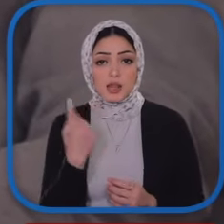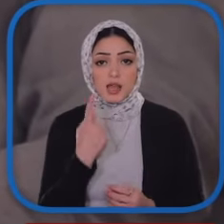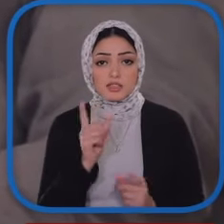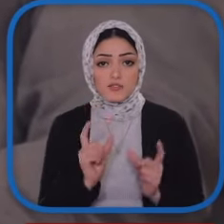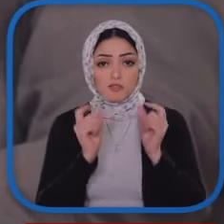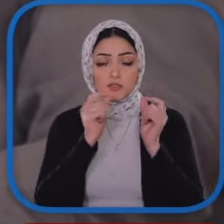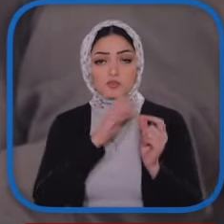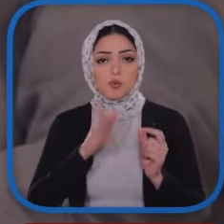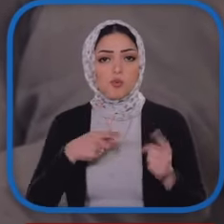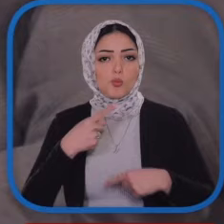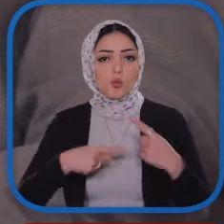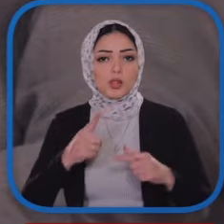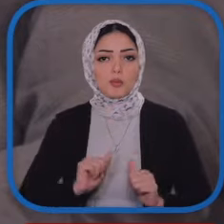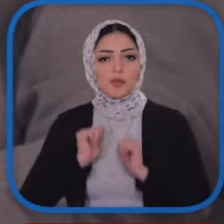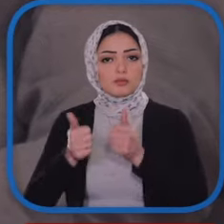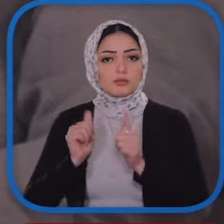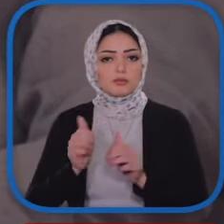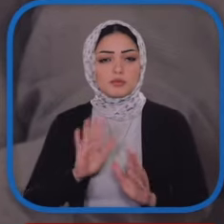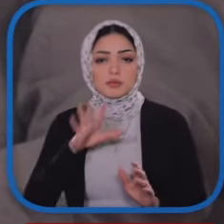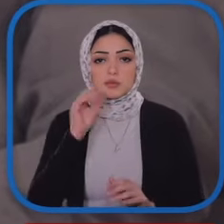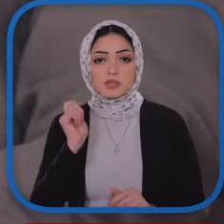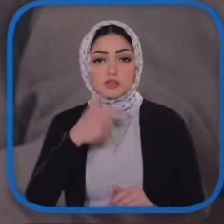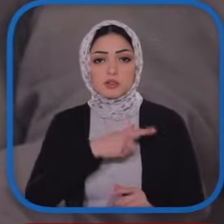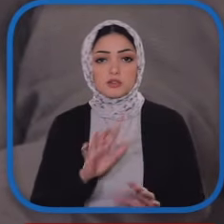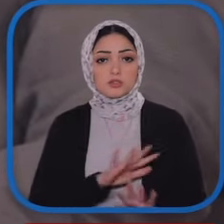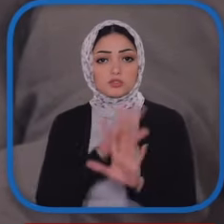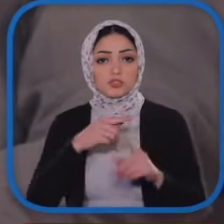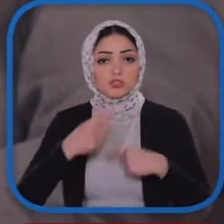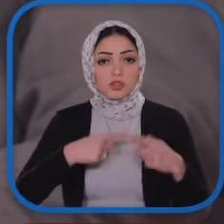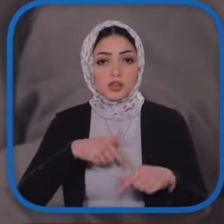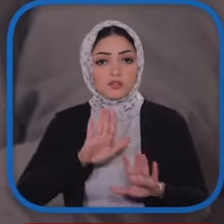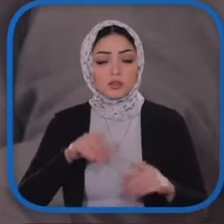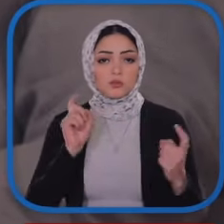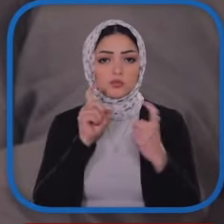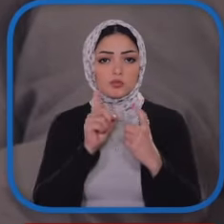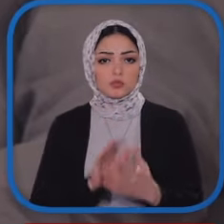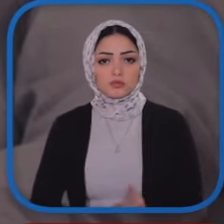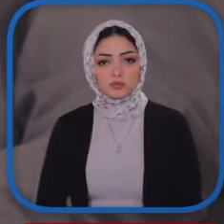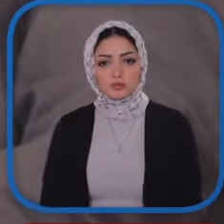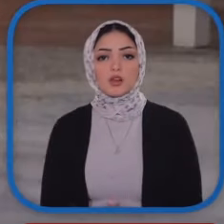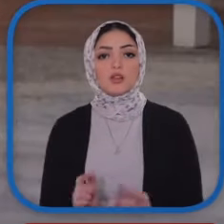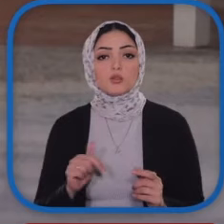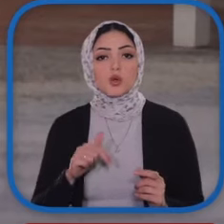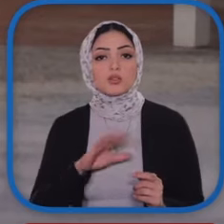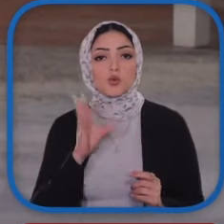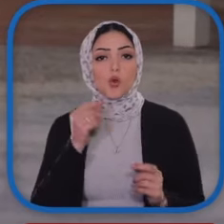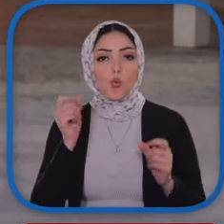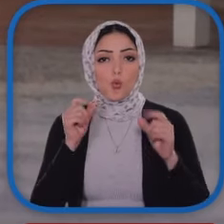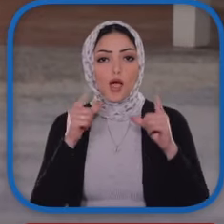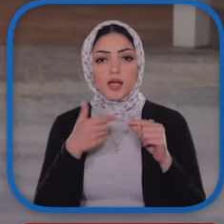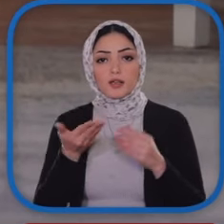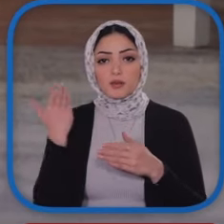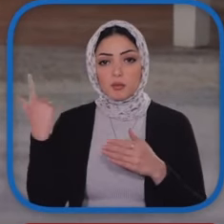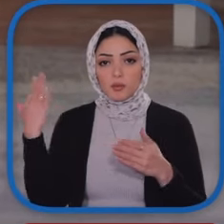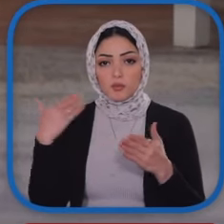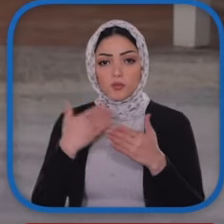خامل احنا بنطلب من المريض المتابعة فقط، وإذا كان الفيروس نشط احنا بندي أدوية المضادة للفيروسات. طبعا حصل وعي كبير